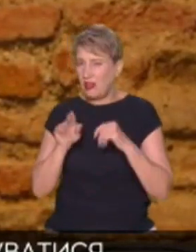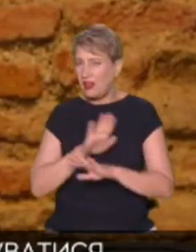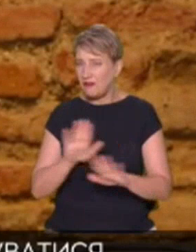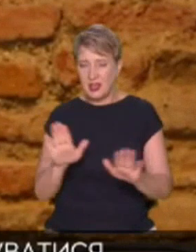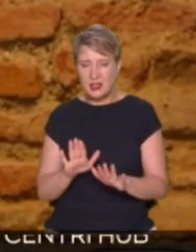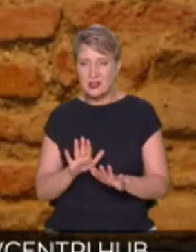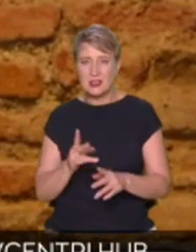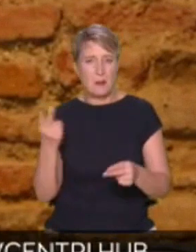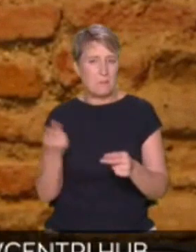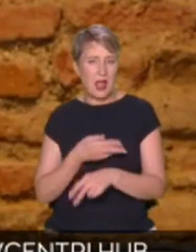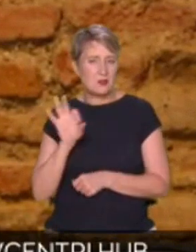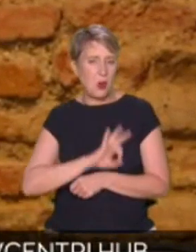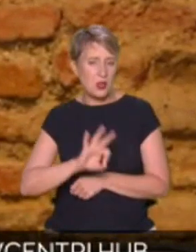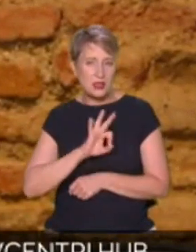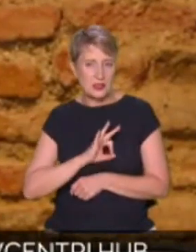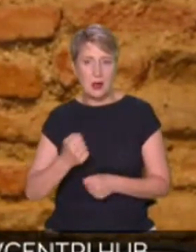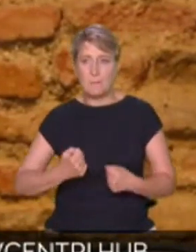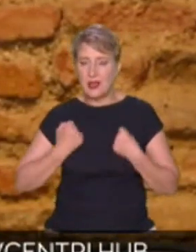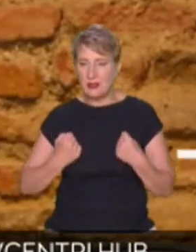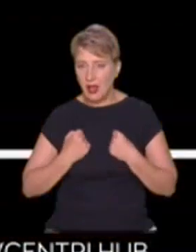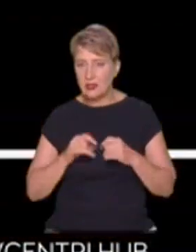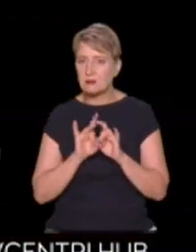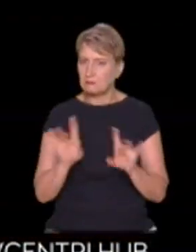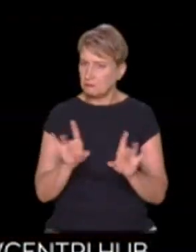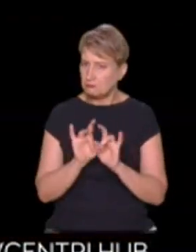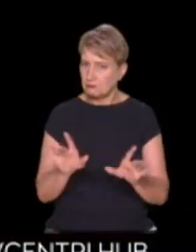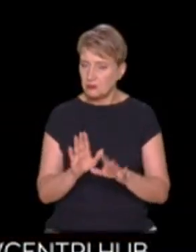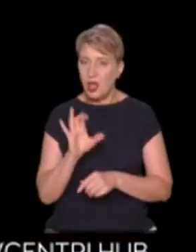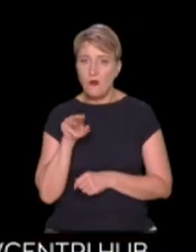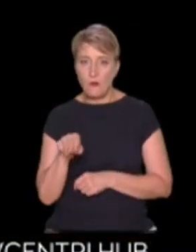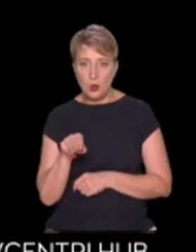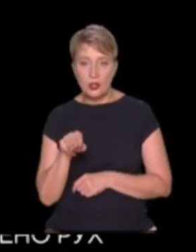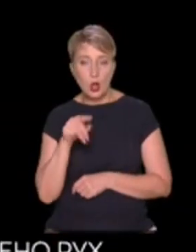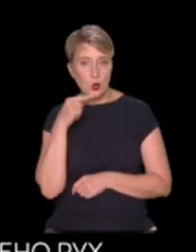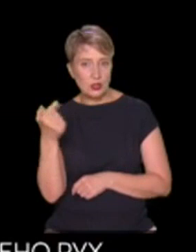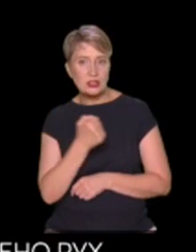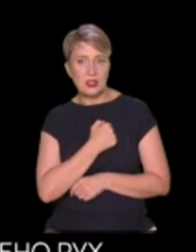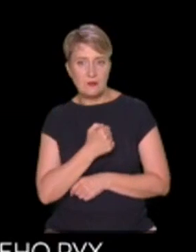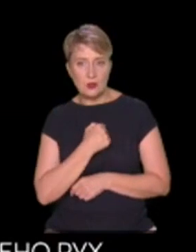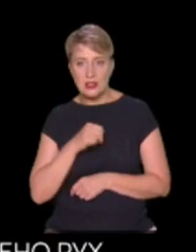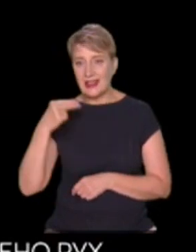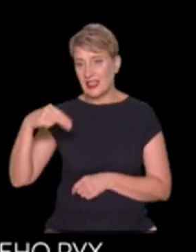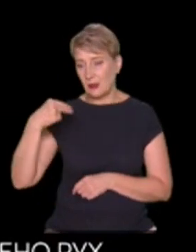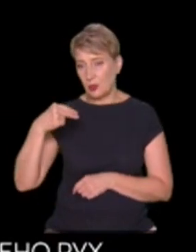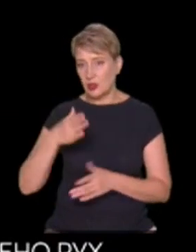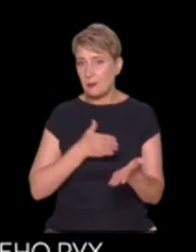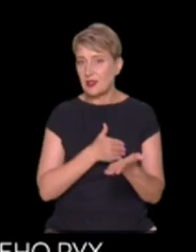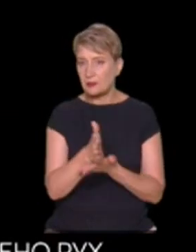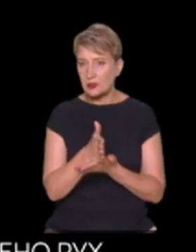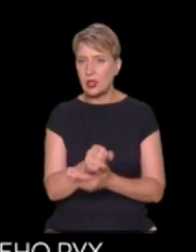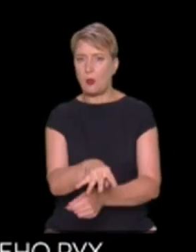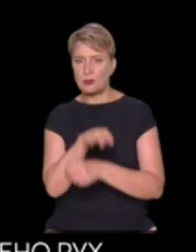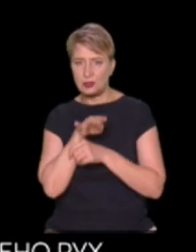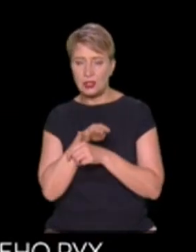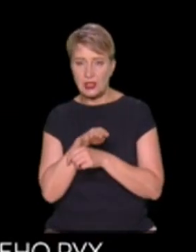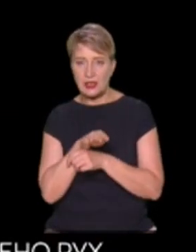невисокоточне, безполезне, пытались показать, что вот позиции российских войск на запорожском направлении обстреляли из